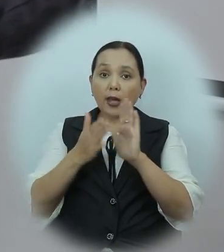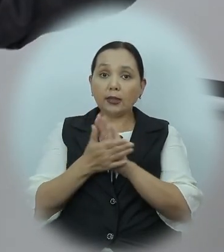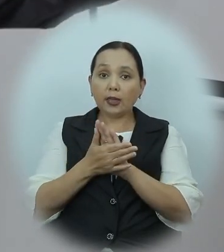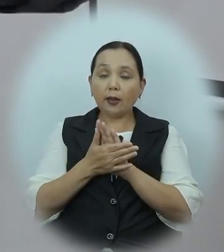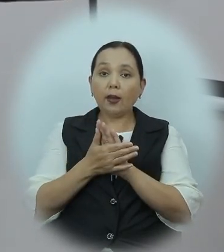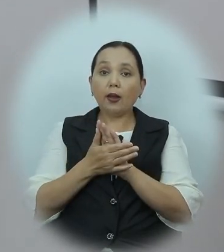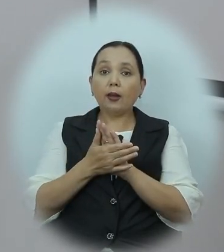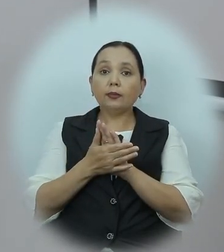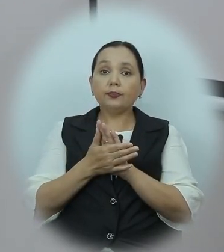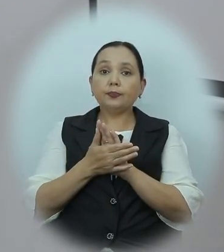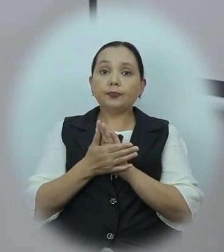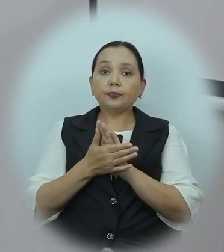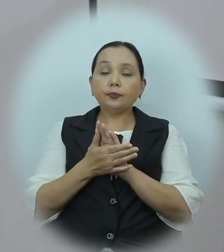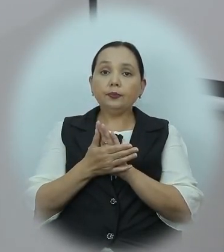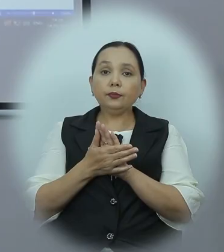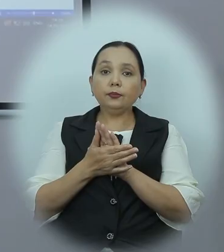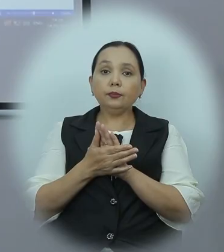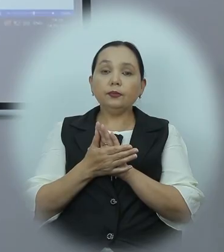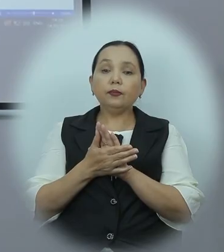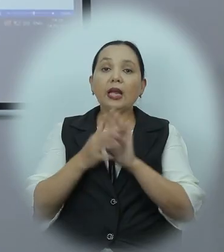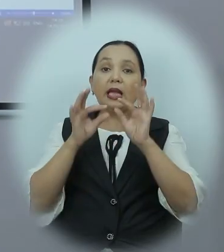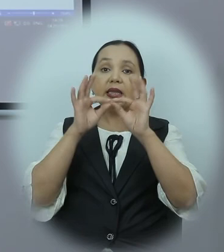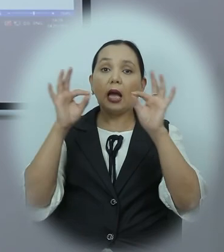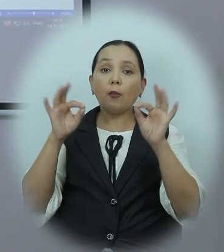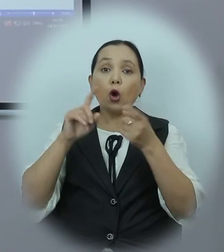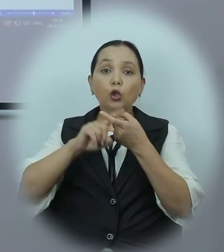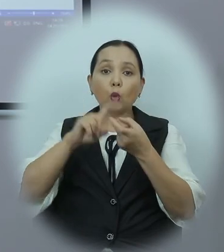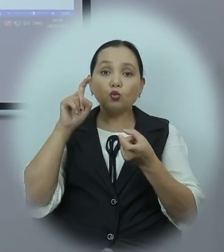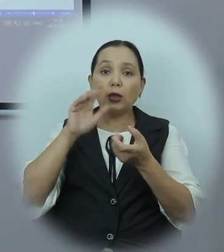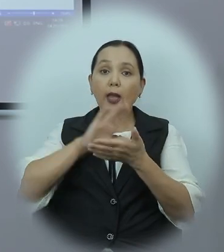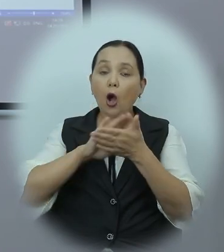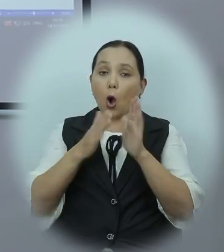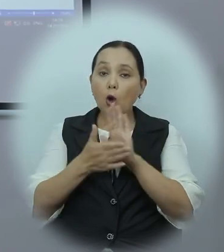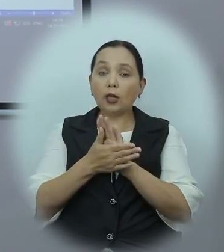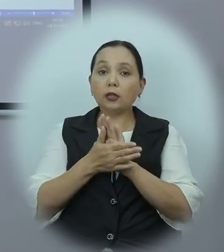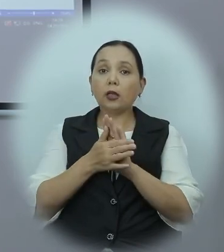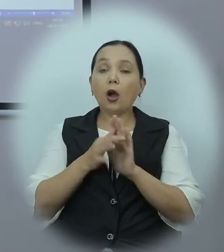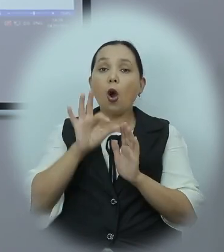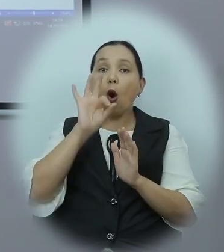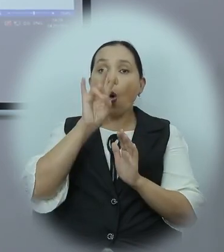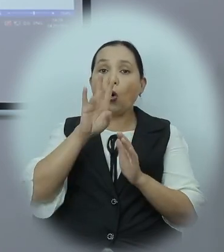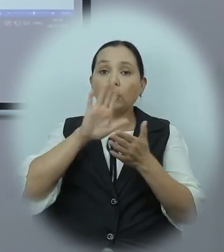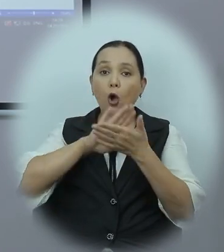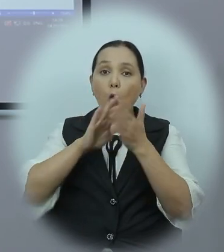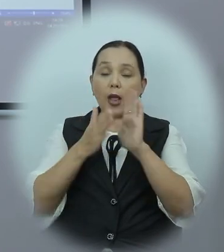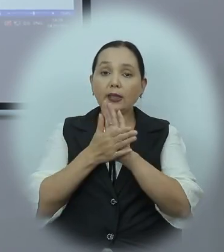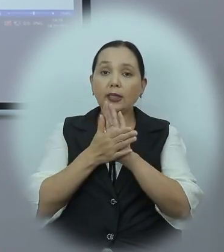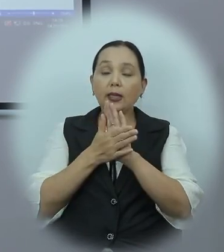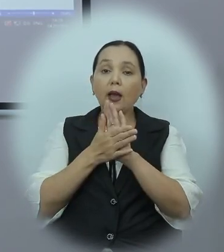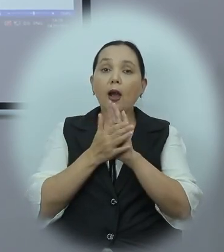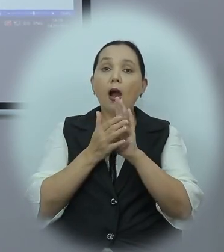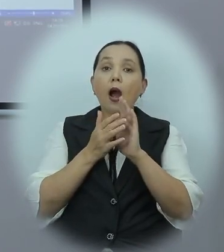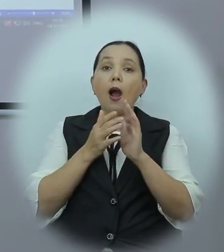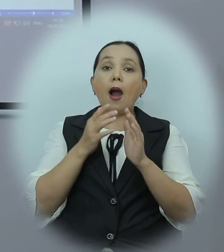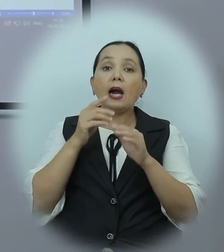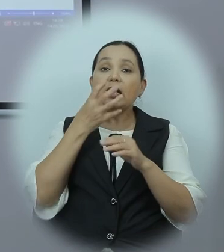bunday holatda tarmoqdan uzilgan holatda o'm holatiga olib turib, qizdirish